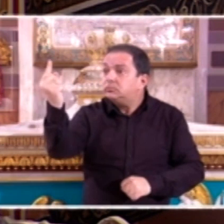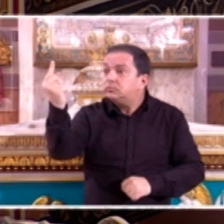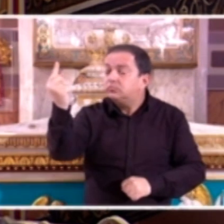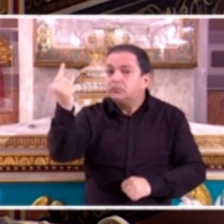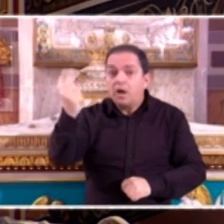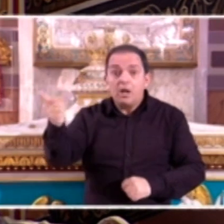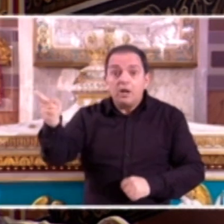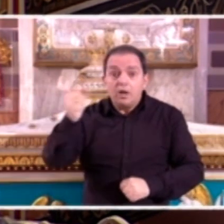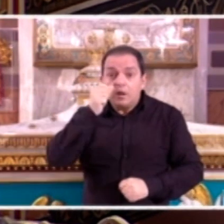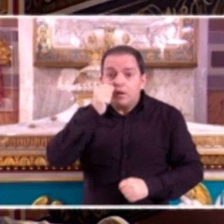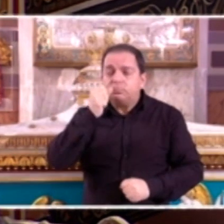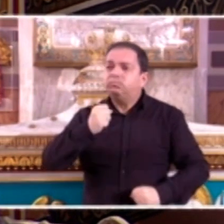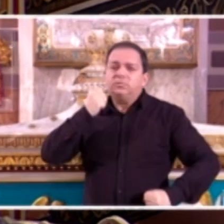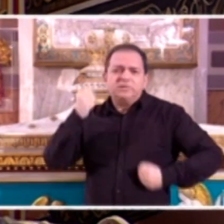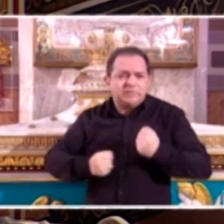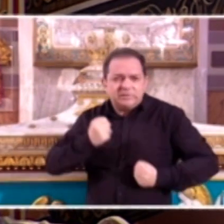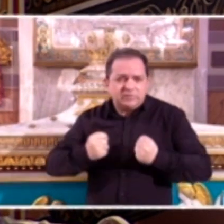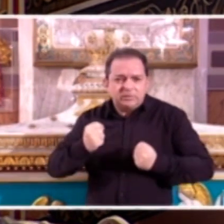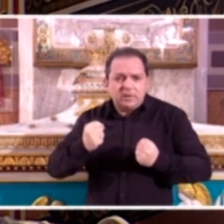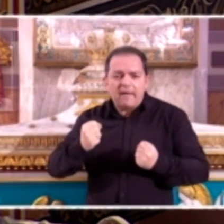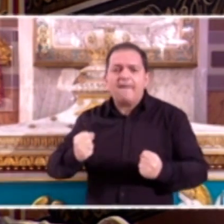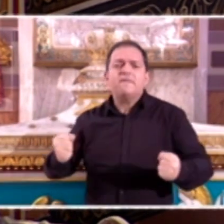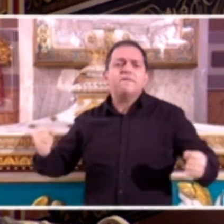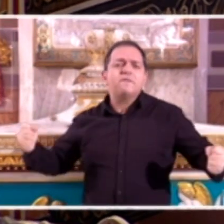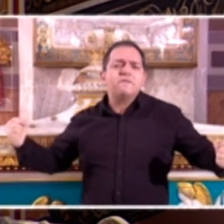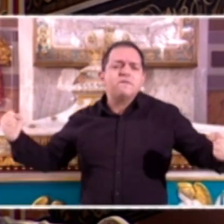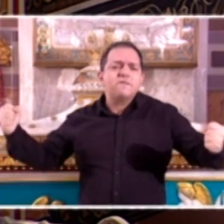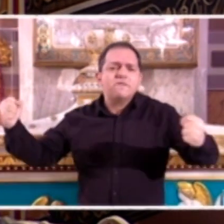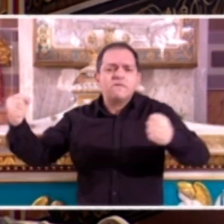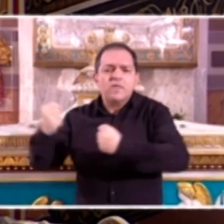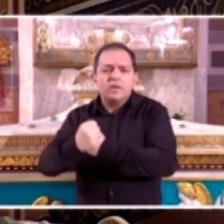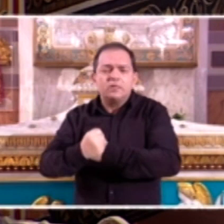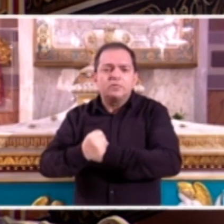και εσπλαχνίστη και δραμών